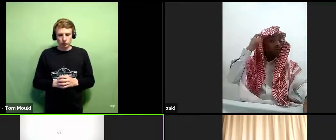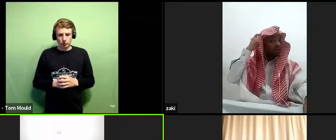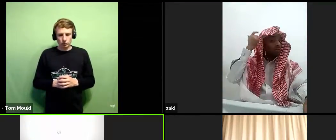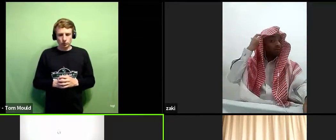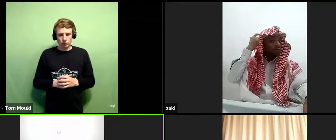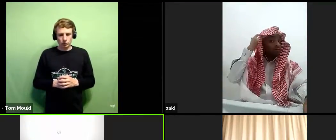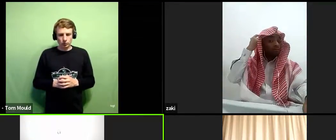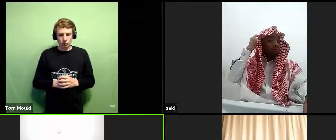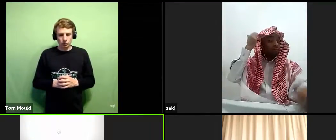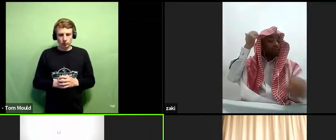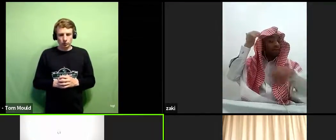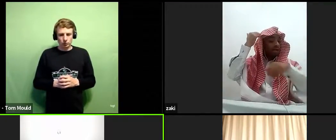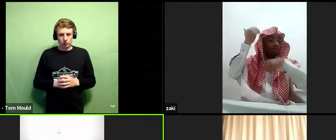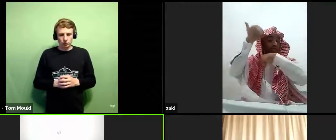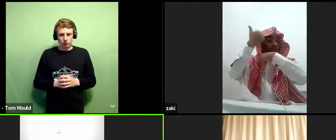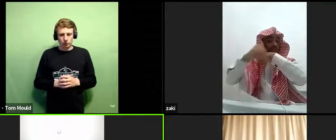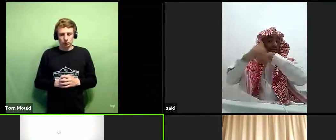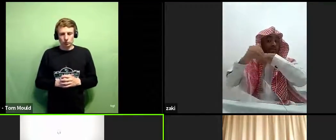رَأْسِهِ